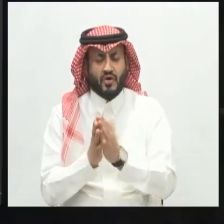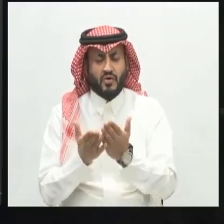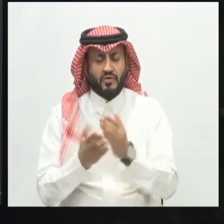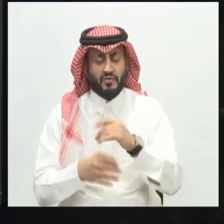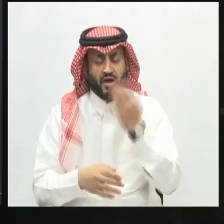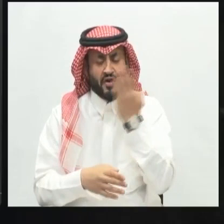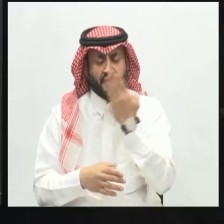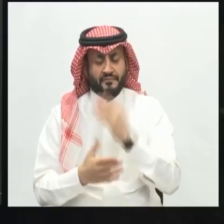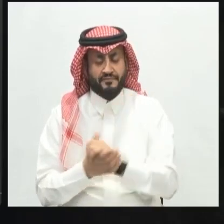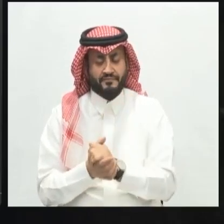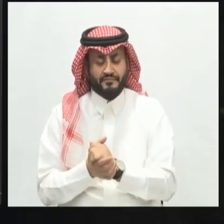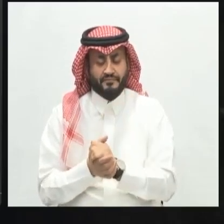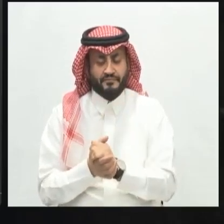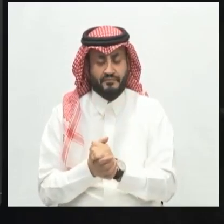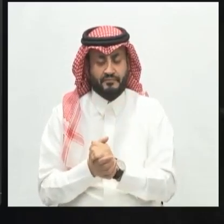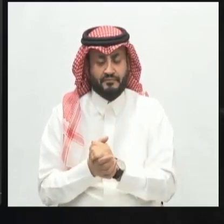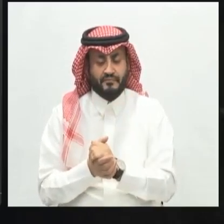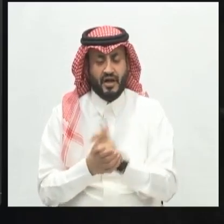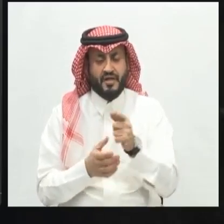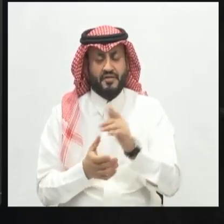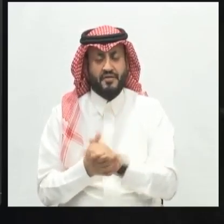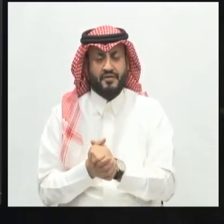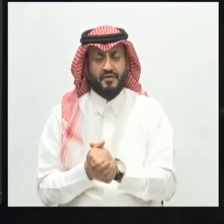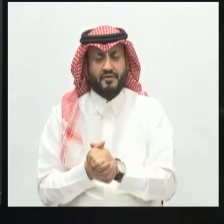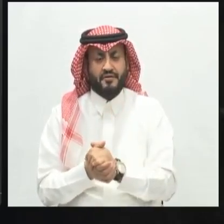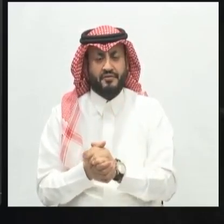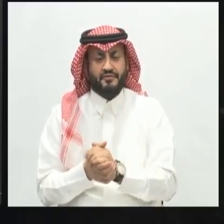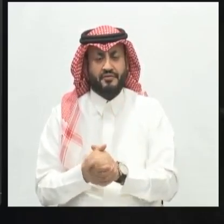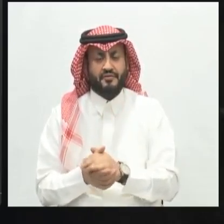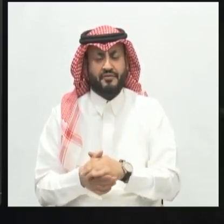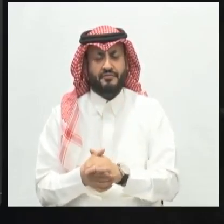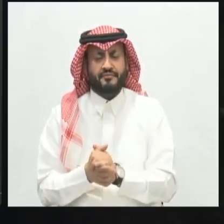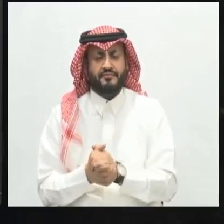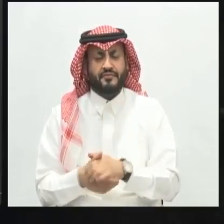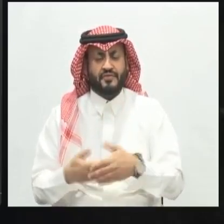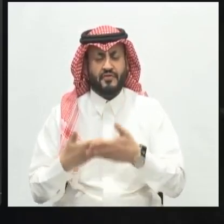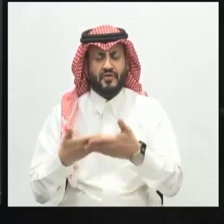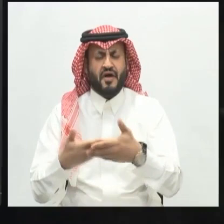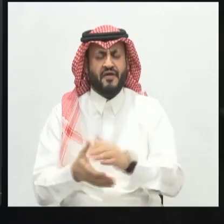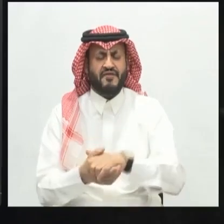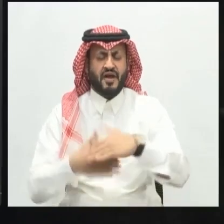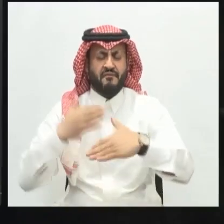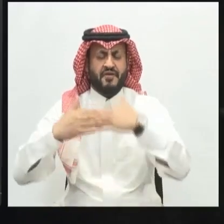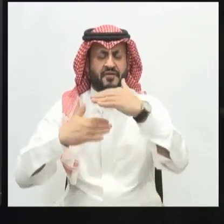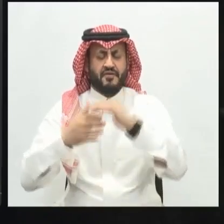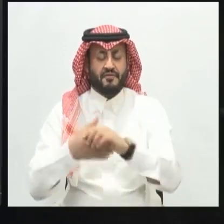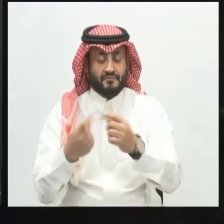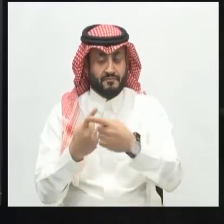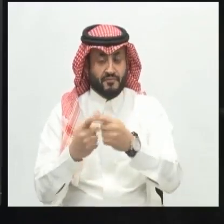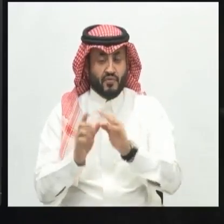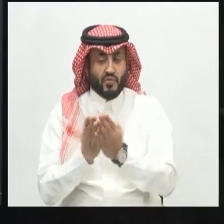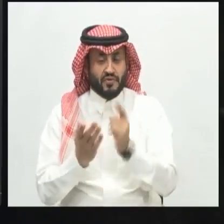القراءه فمصادر تسهم في رفع الذوق العام والاداب اولها القران